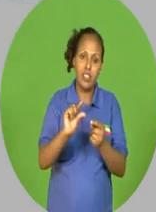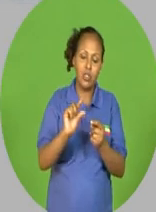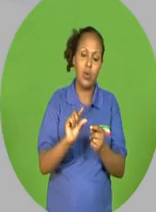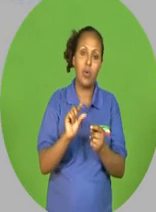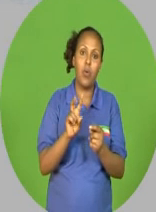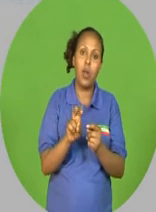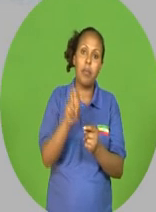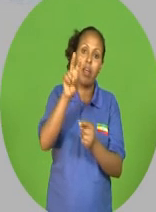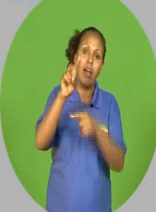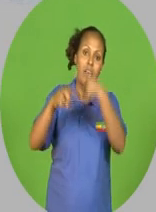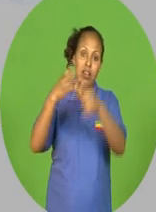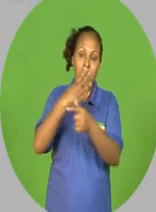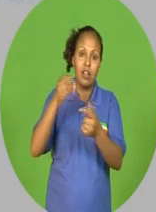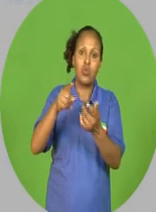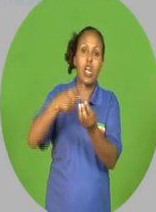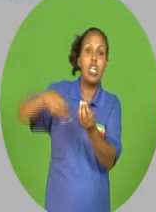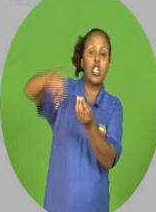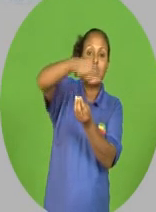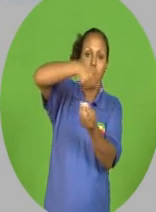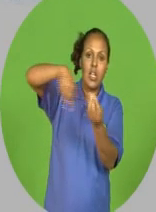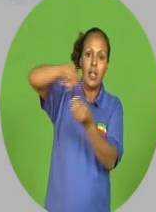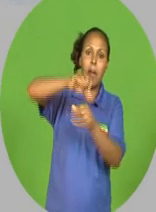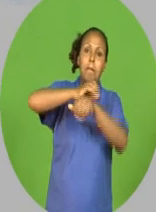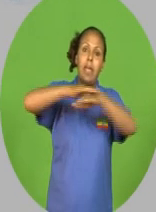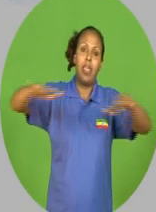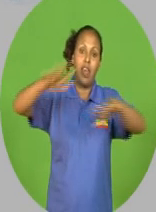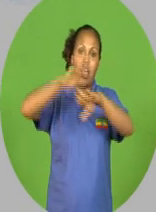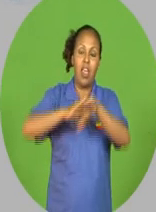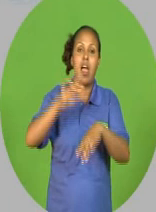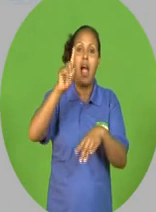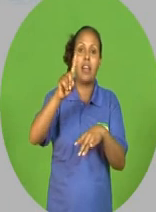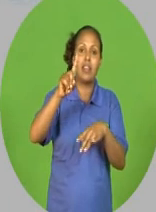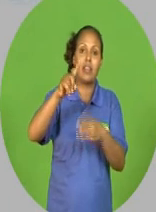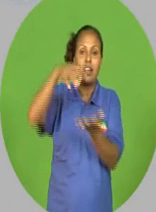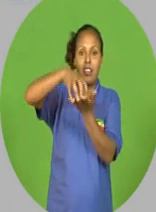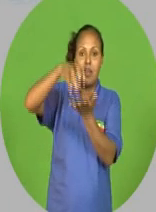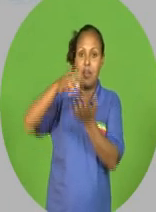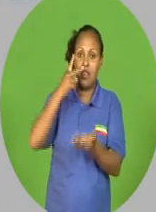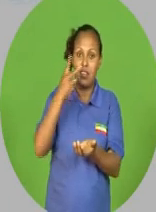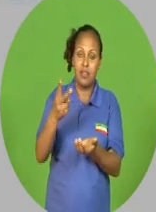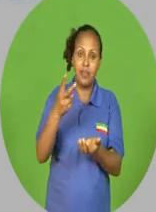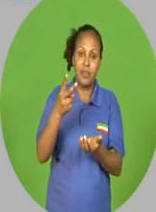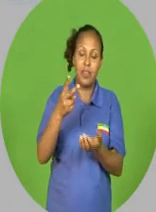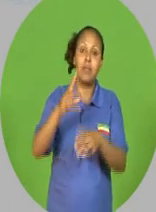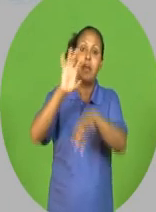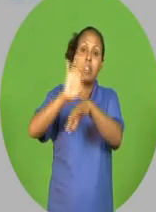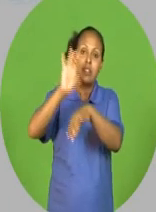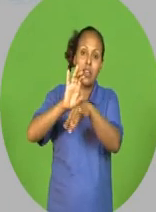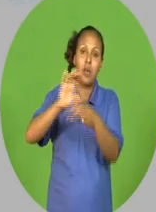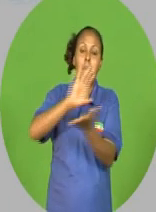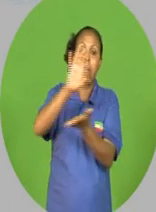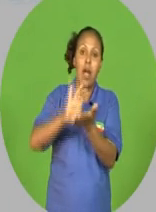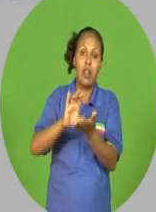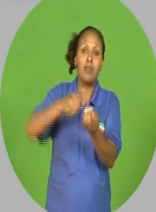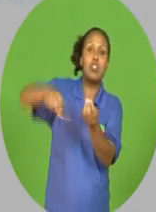ትንሽ ኮረብታ አደረሰና እሷን እንደዞረ ደልዳላ ሜዳ ላይ አንድ መንደር አየ። በቤተ